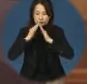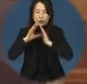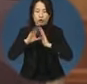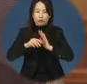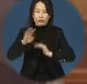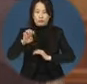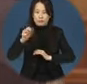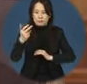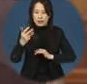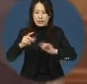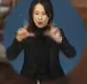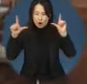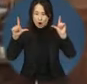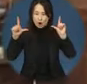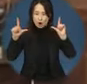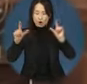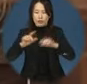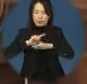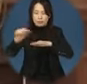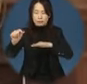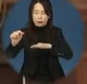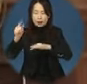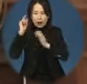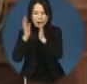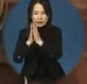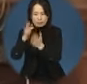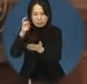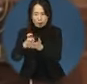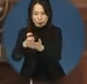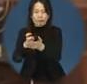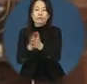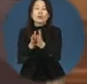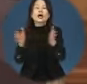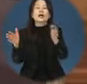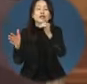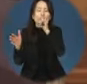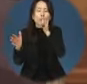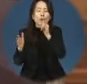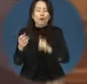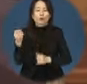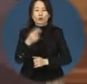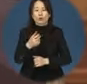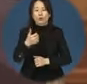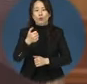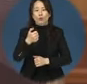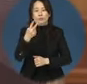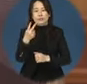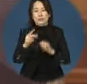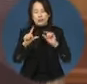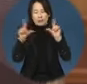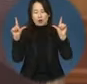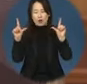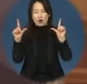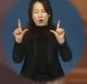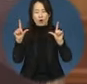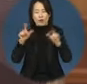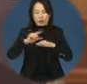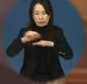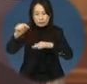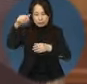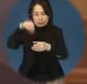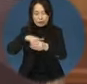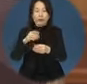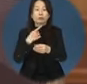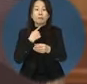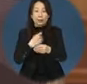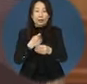지방자치는 도입이 됐고 왠 처음엔 있었죠 그렇습니다 그리고 그때 이후 52년 도에 지방선거 도 실시 돼서 세계